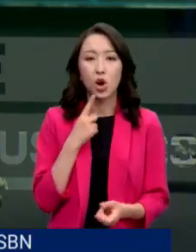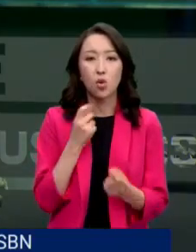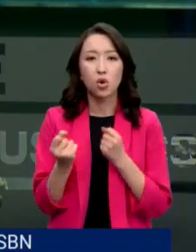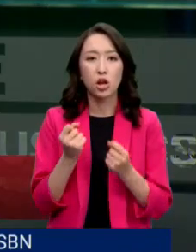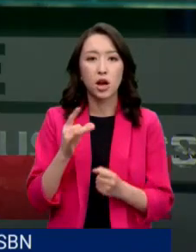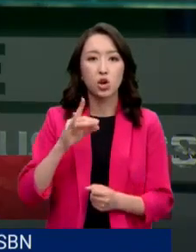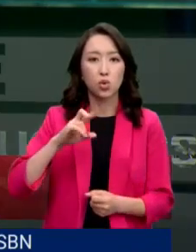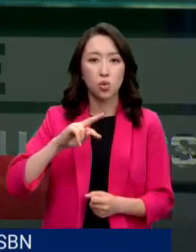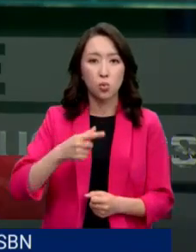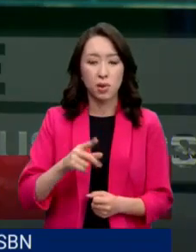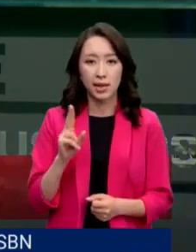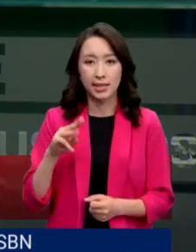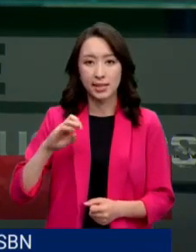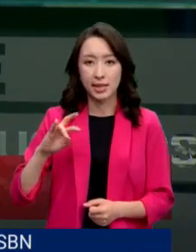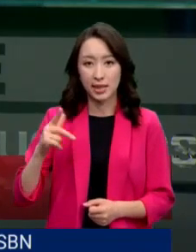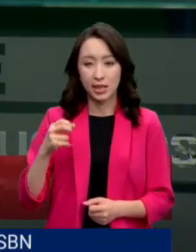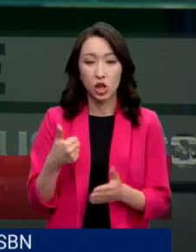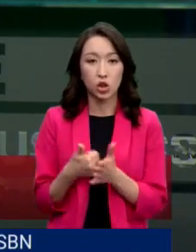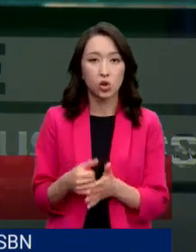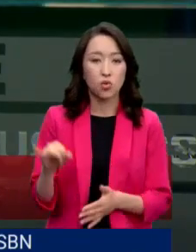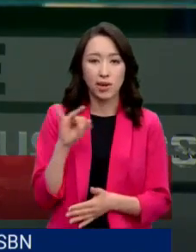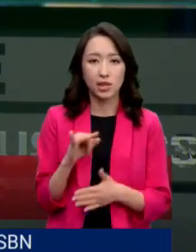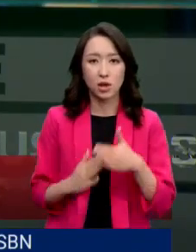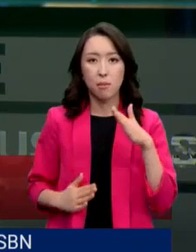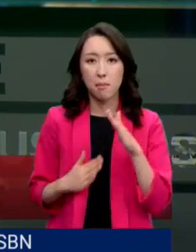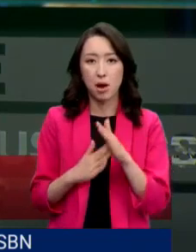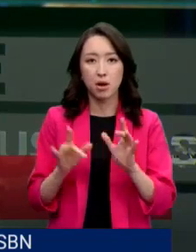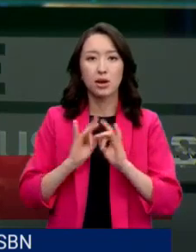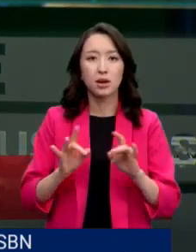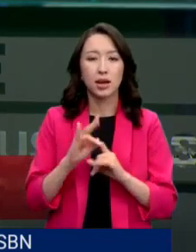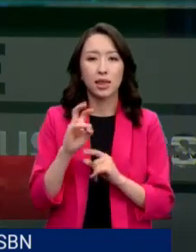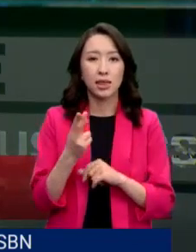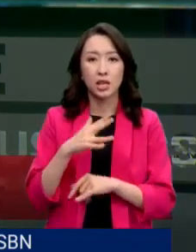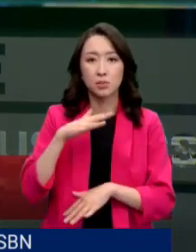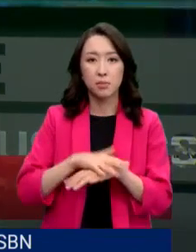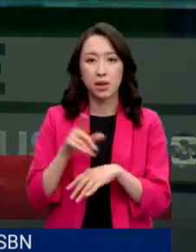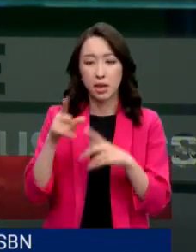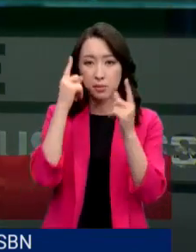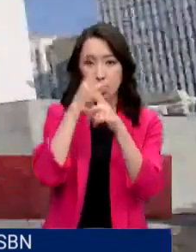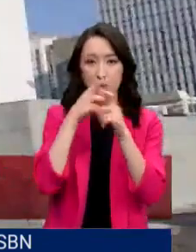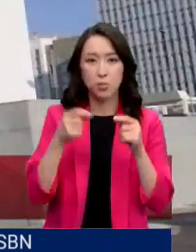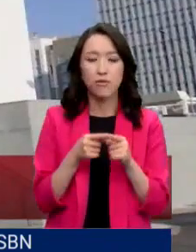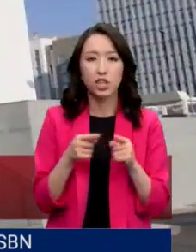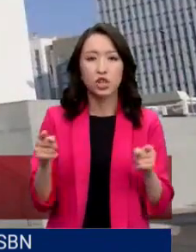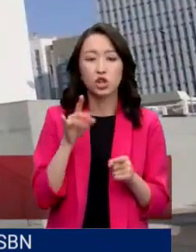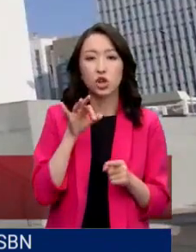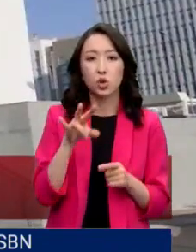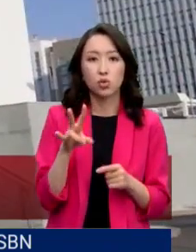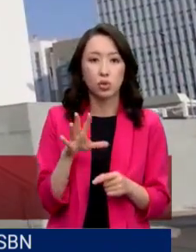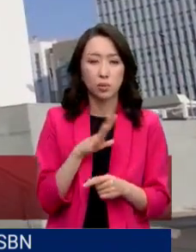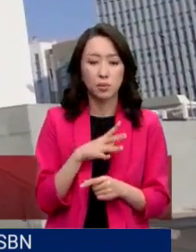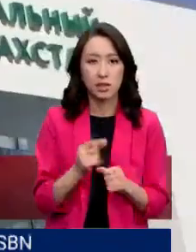Укрепление рубля к тенге до исторического максимума прокомментировали в Национальном банке. Там сообщили, что в течение июня